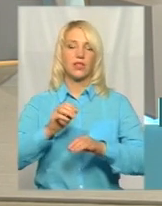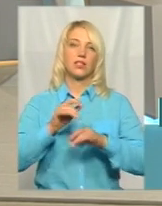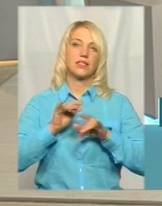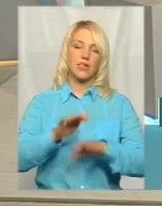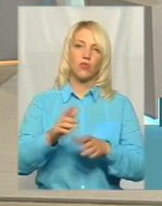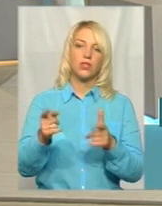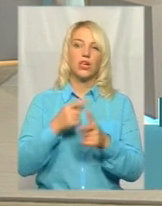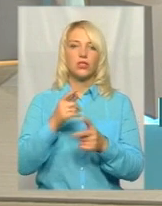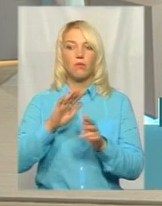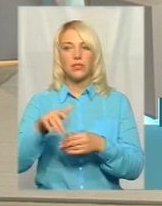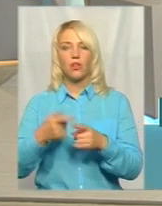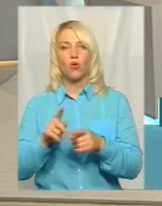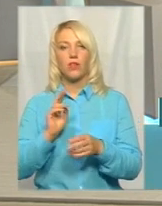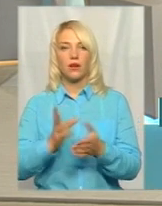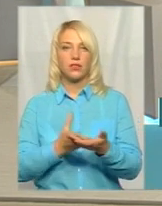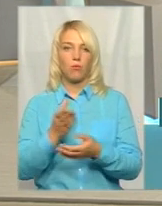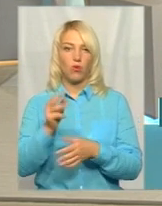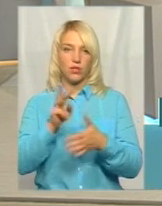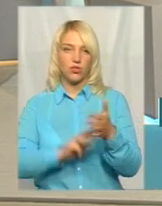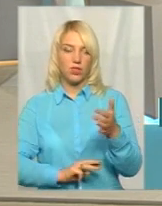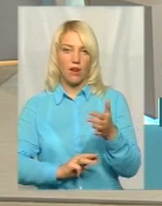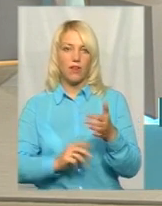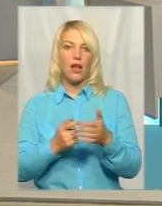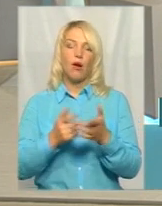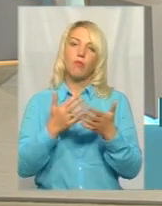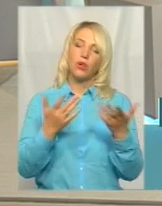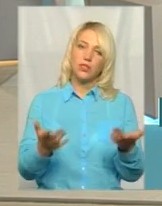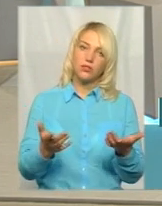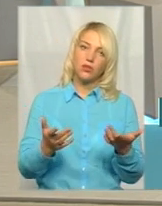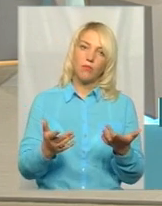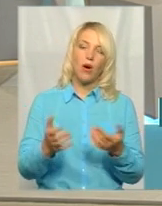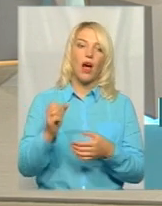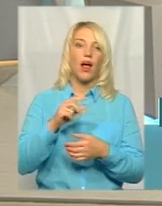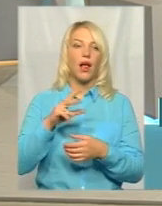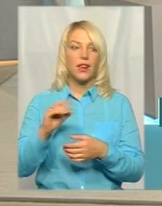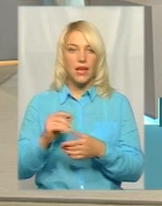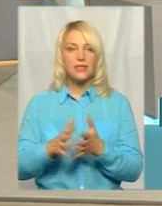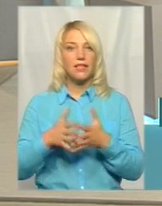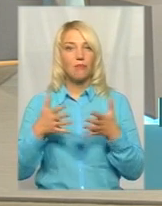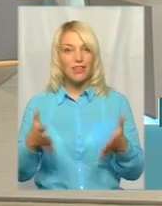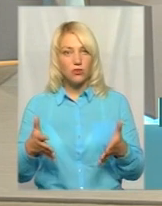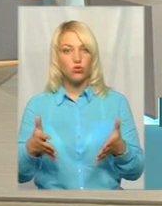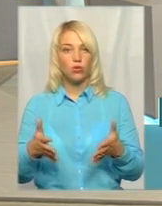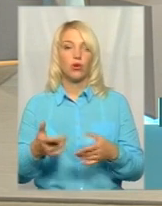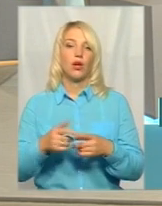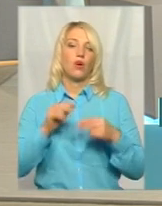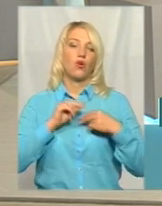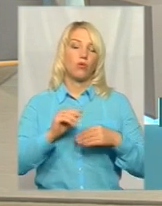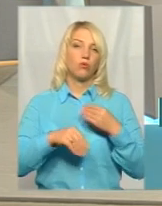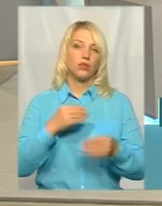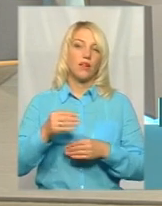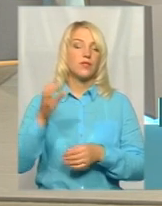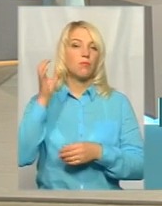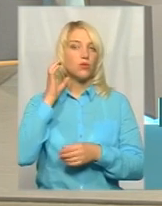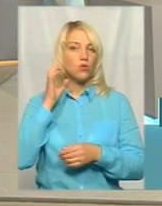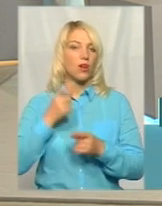того, як сплатять штрафи? Ну, скажу, що по-різному, але здебільшого роботодавці